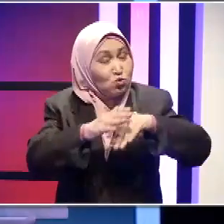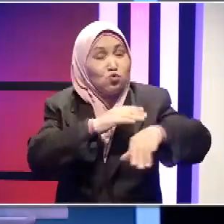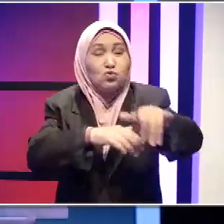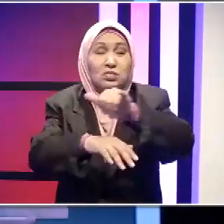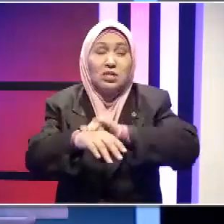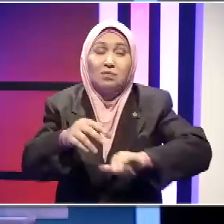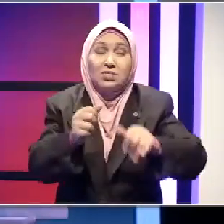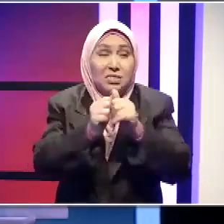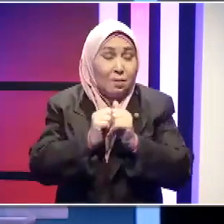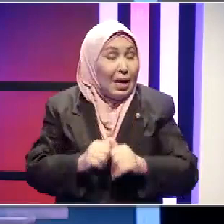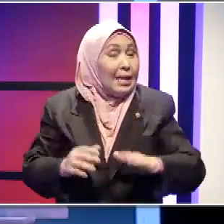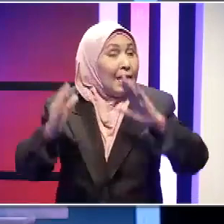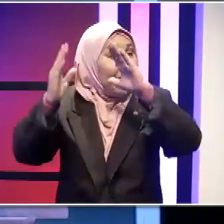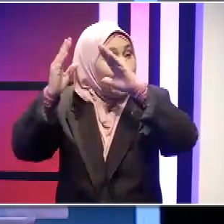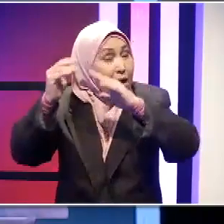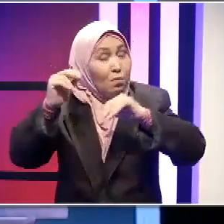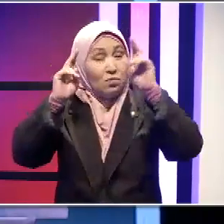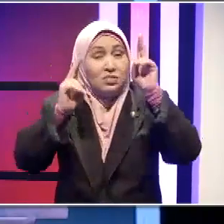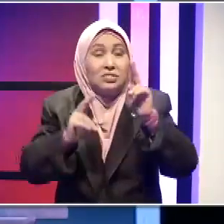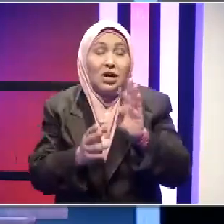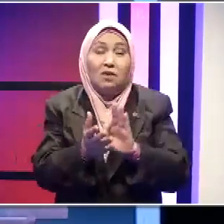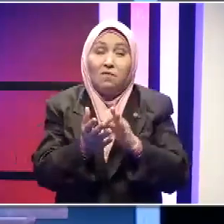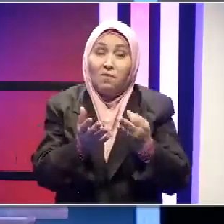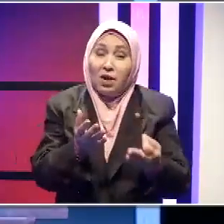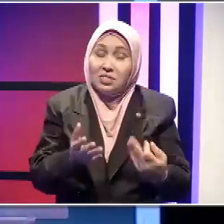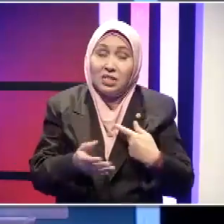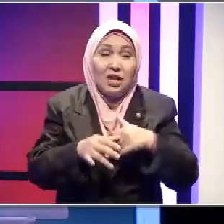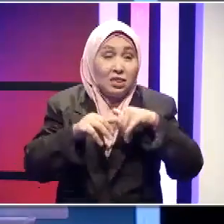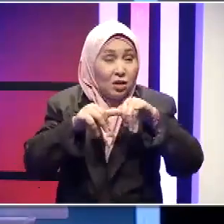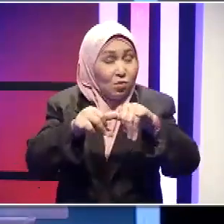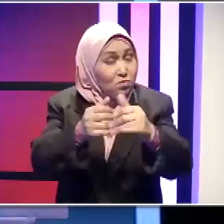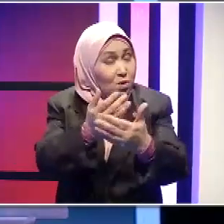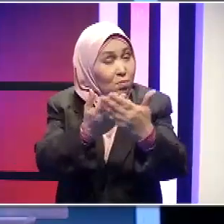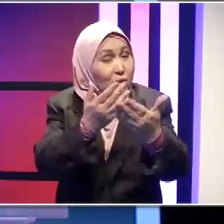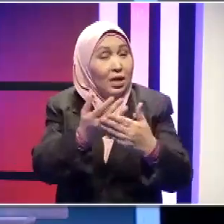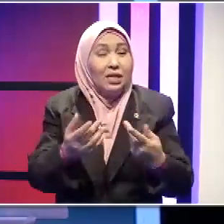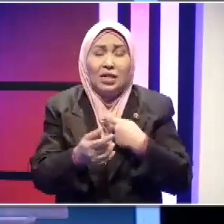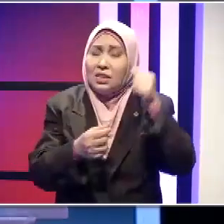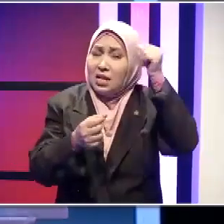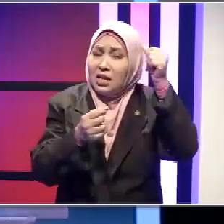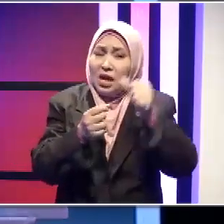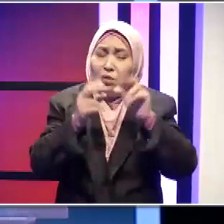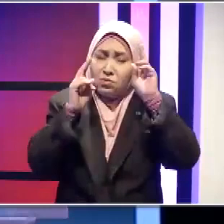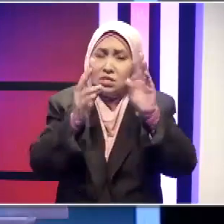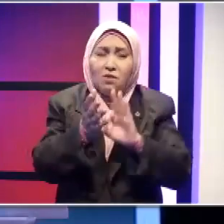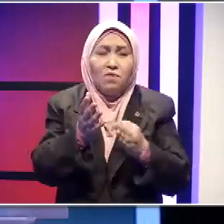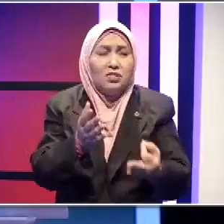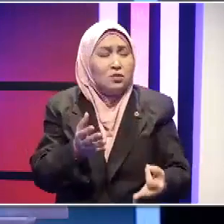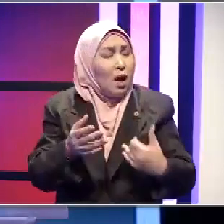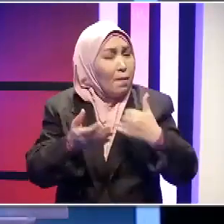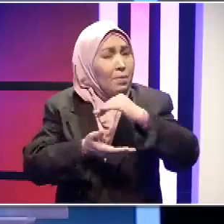robbal alamin dan raksasa Awas Sumatera terus memudahkan kita kalau settingnya usahafashions lalu